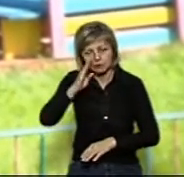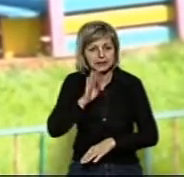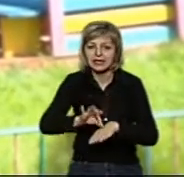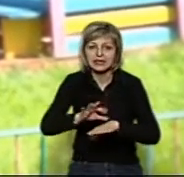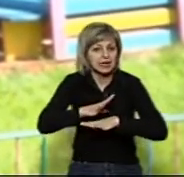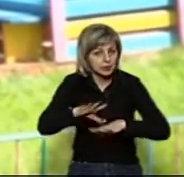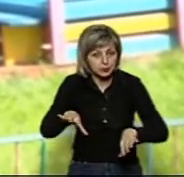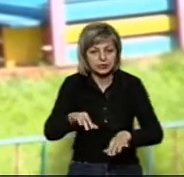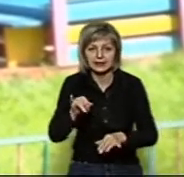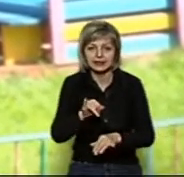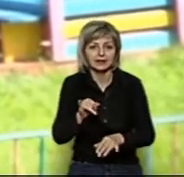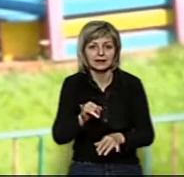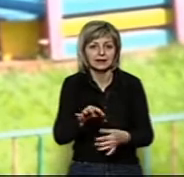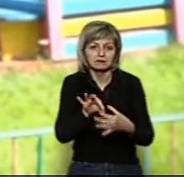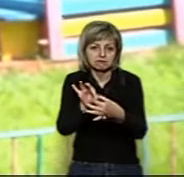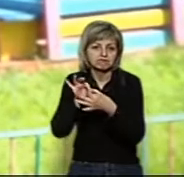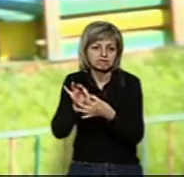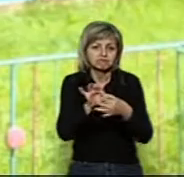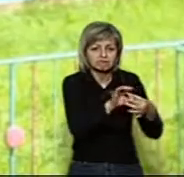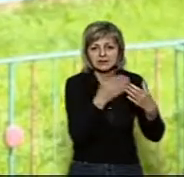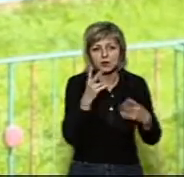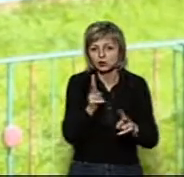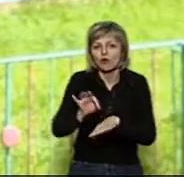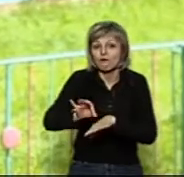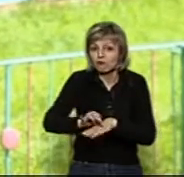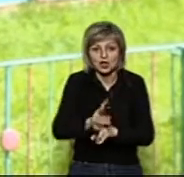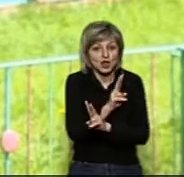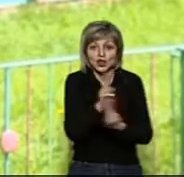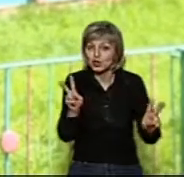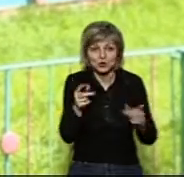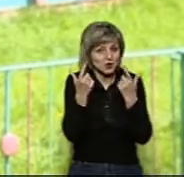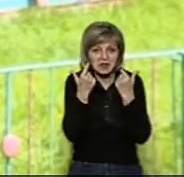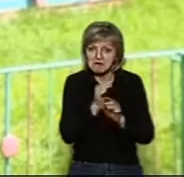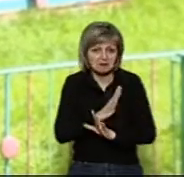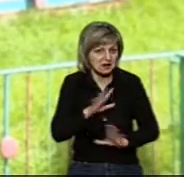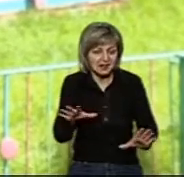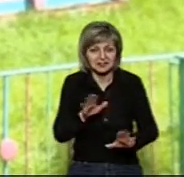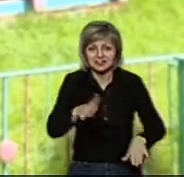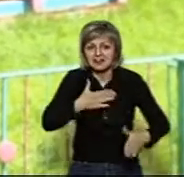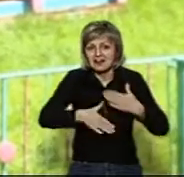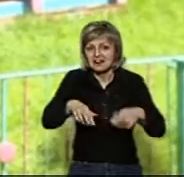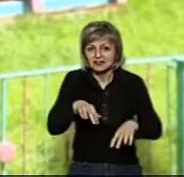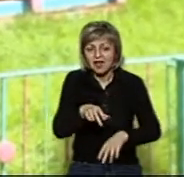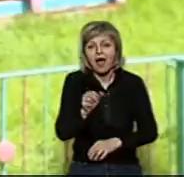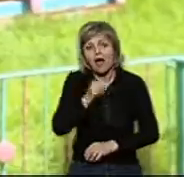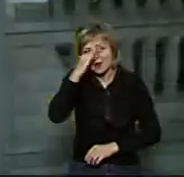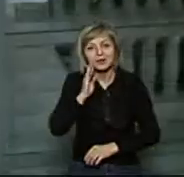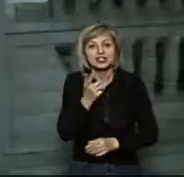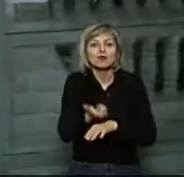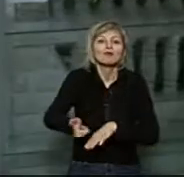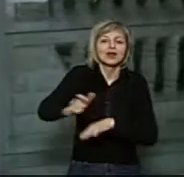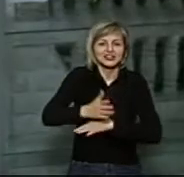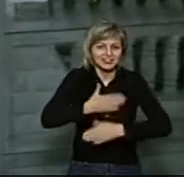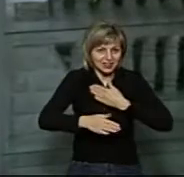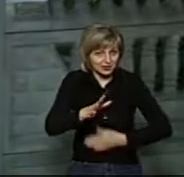даний час не перебувають в контакті з інфекційними хворими. Ніхто не плакав, діти йшли з радістю, батьки, мабуть, ще з більшою радістю.